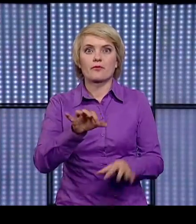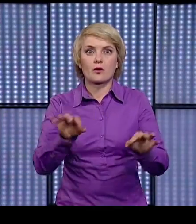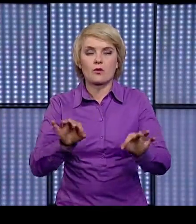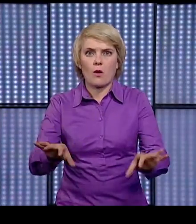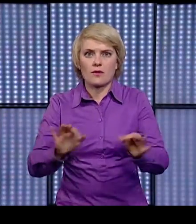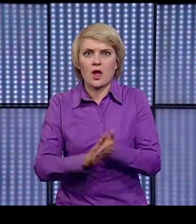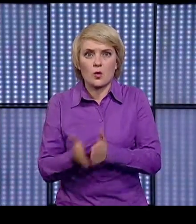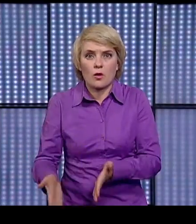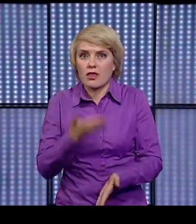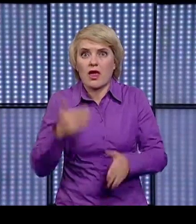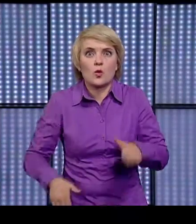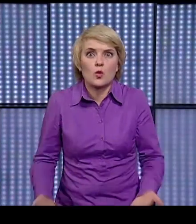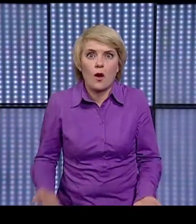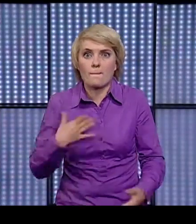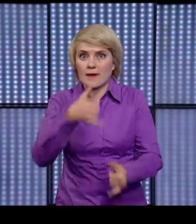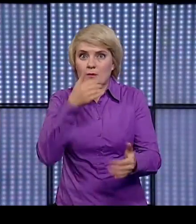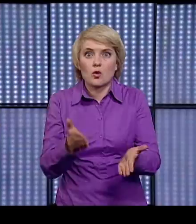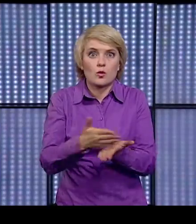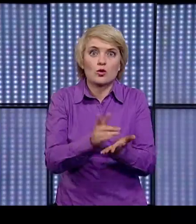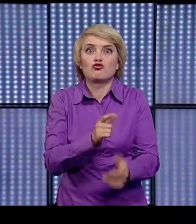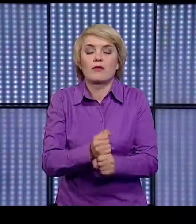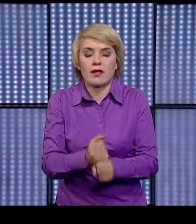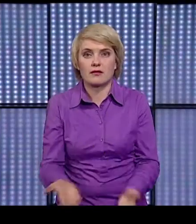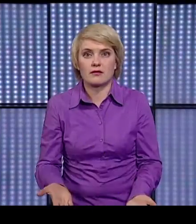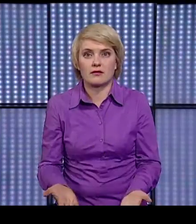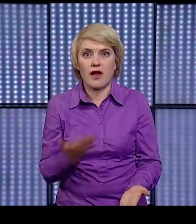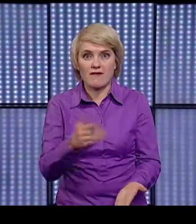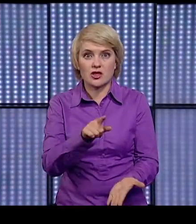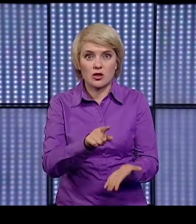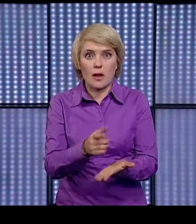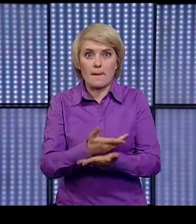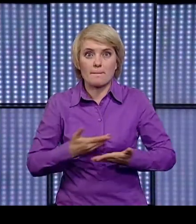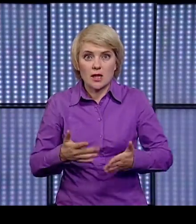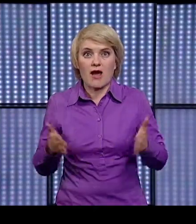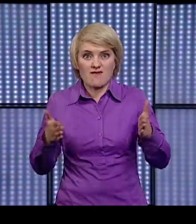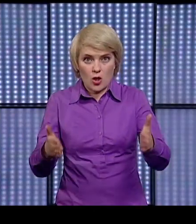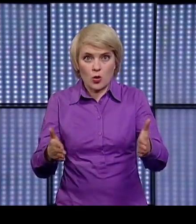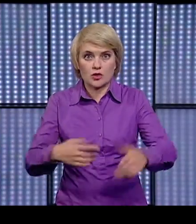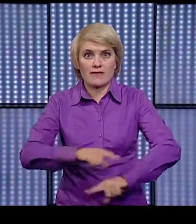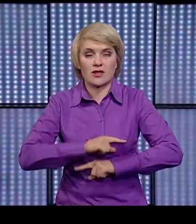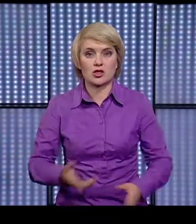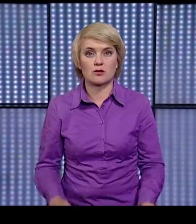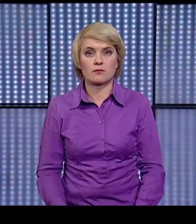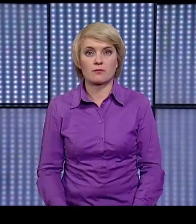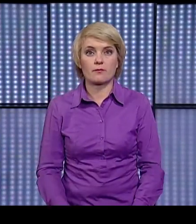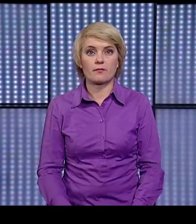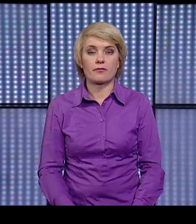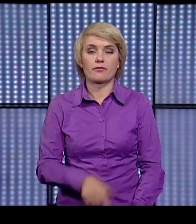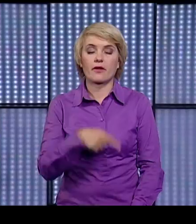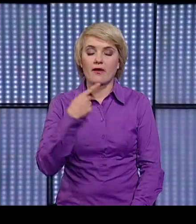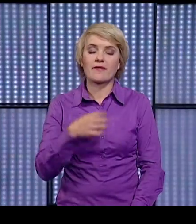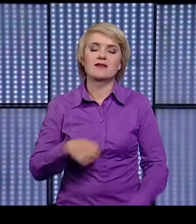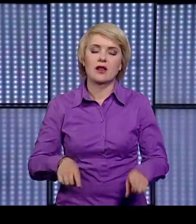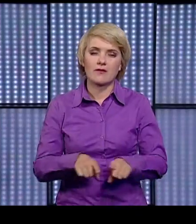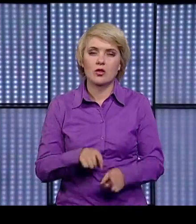объясняли ситуацию. У нас нету ног, мы не можем рулиться, что нам делать? Вы же должны, мы же в дорожке финишировали. Они говорят, вы все